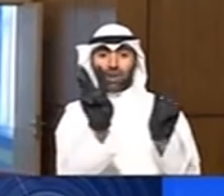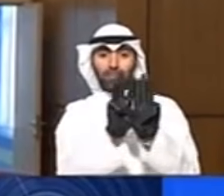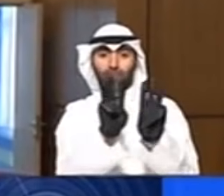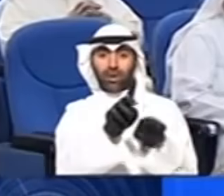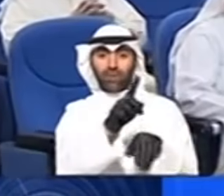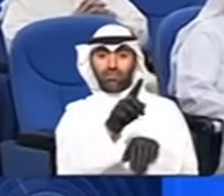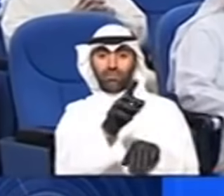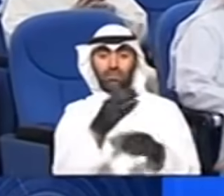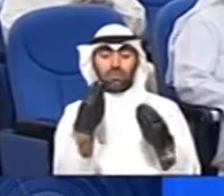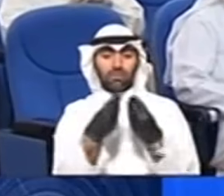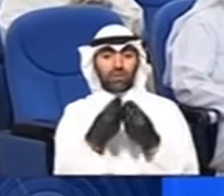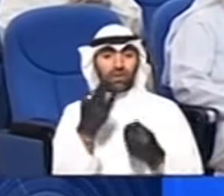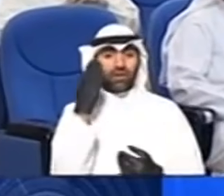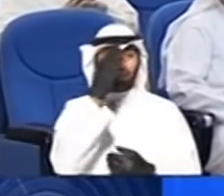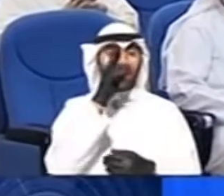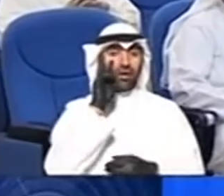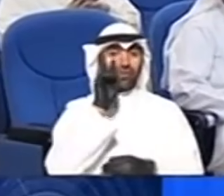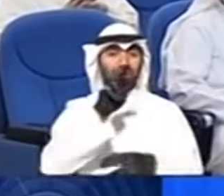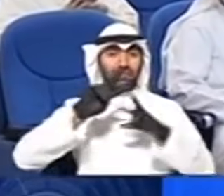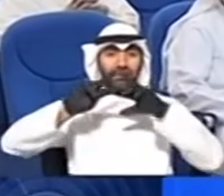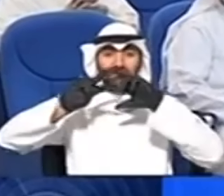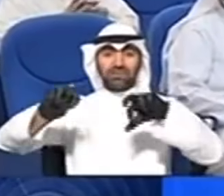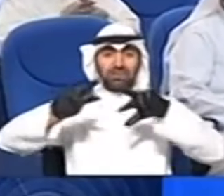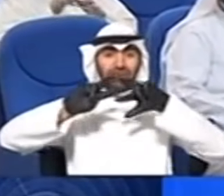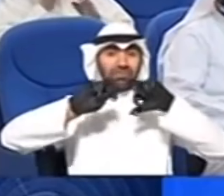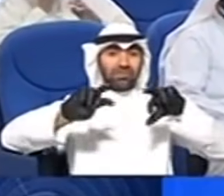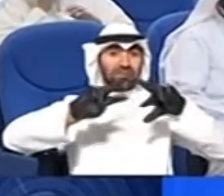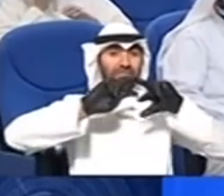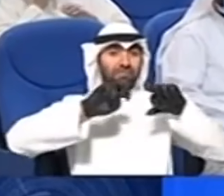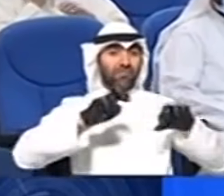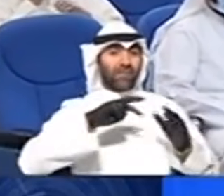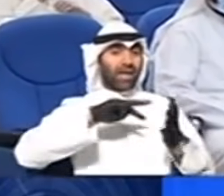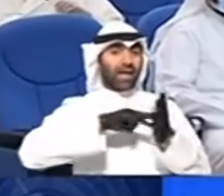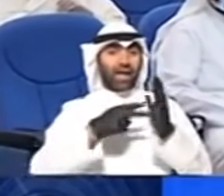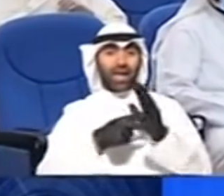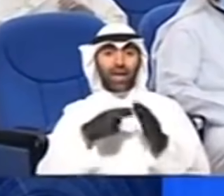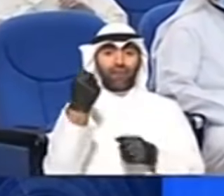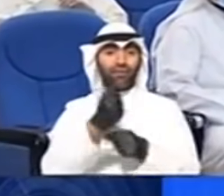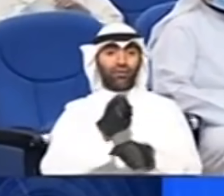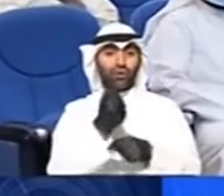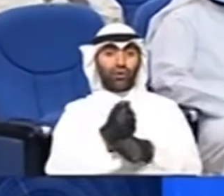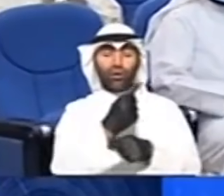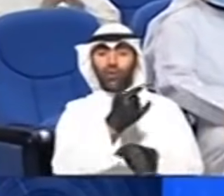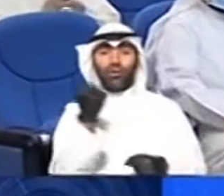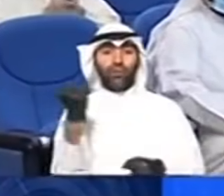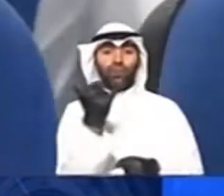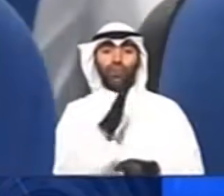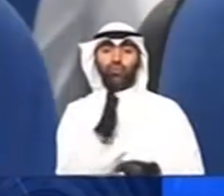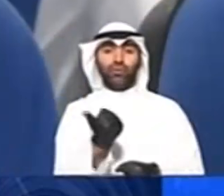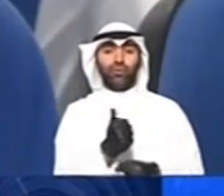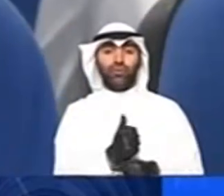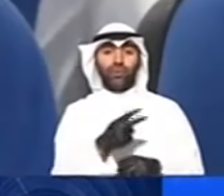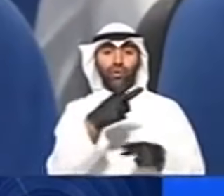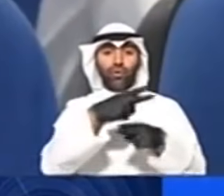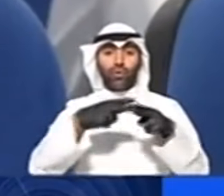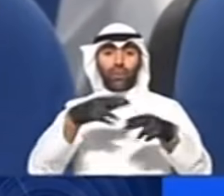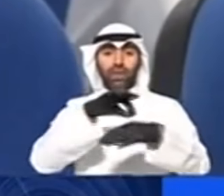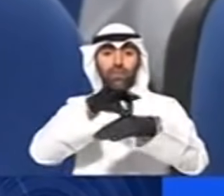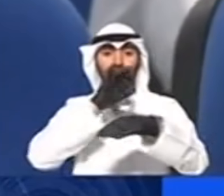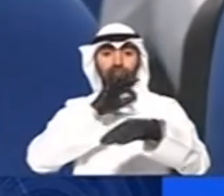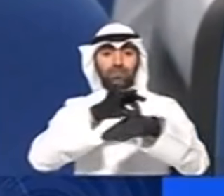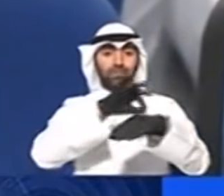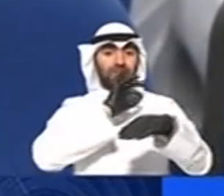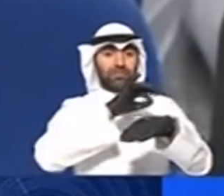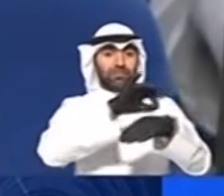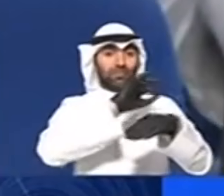العرض أن رؤية تطبيق شلونك ترتكز على حماية الكويت من انتشار وباء كورونا المستجد، وتصميم